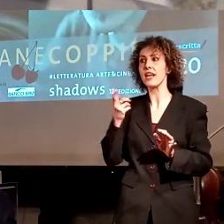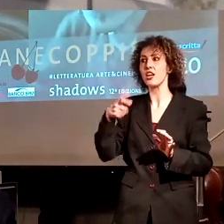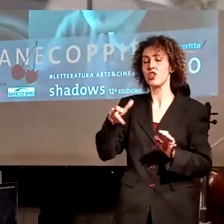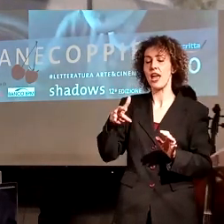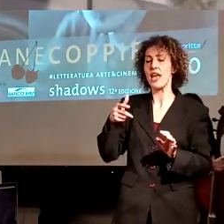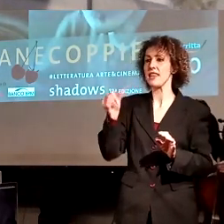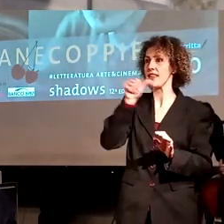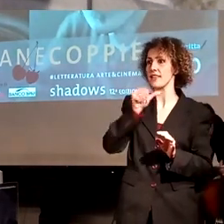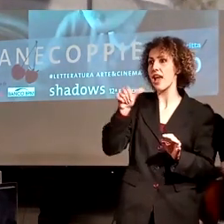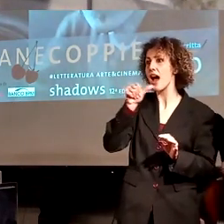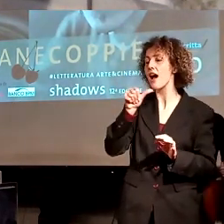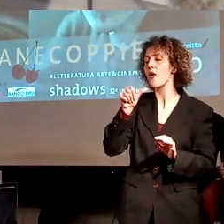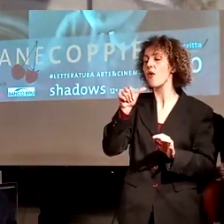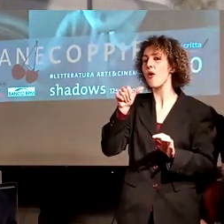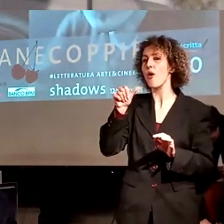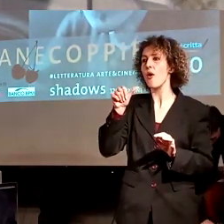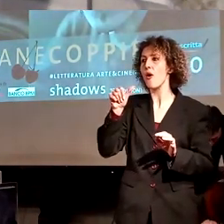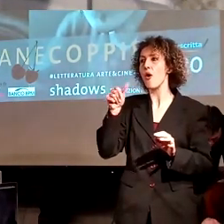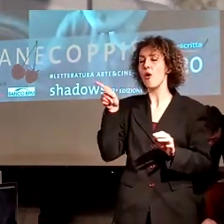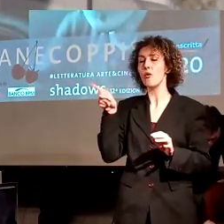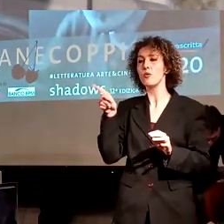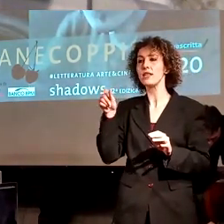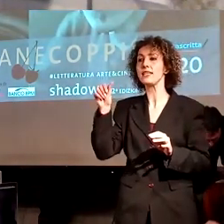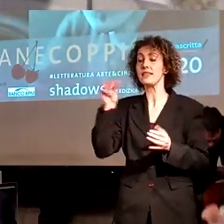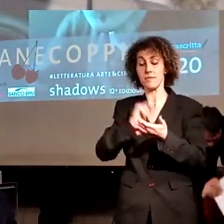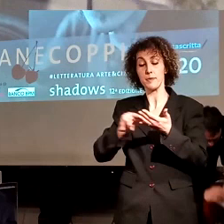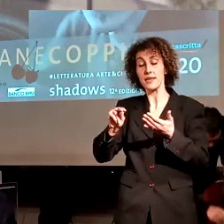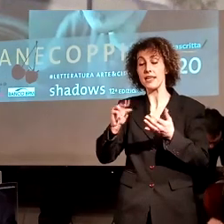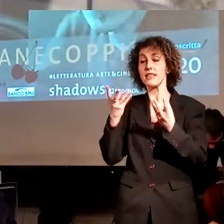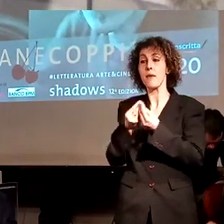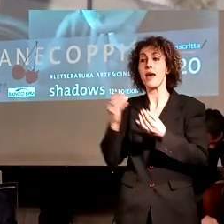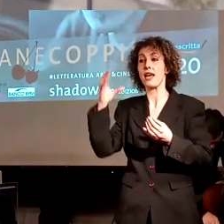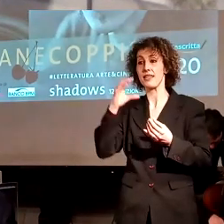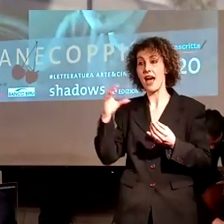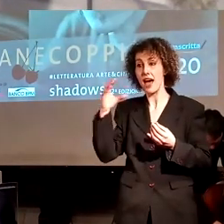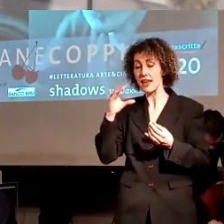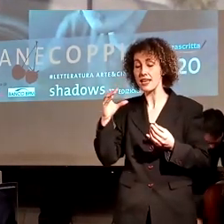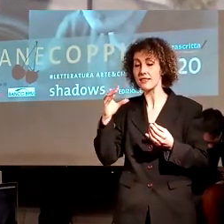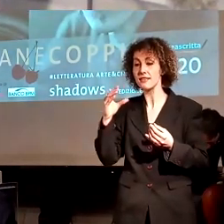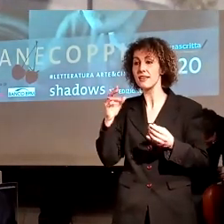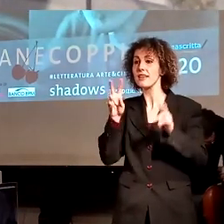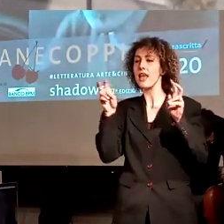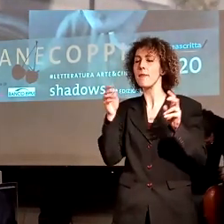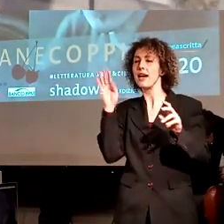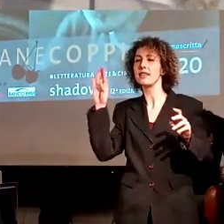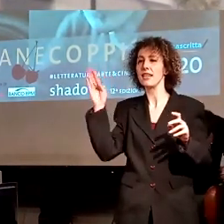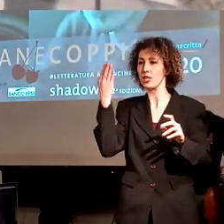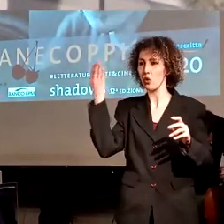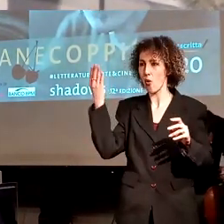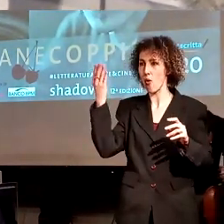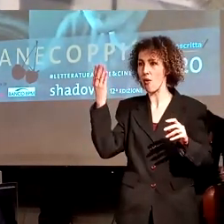di ugo santiago che lui scrive con adolfo bioy casares ci sarà dal tema del traditore dell'eroe